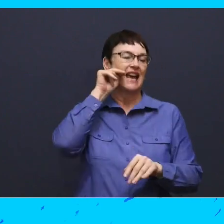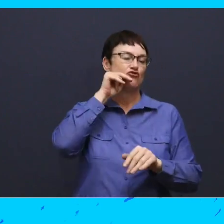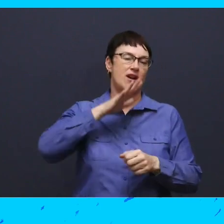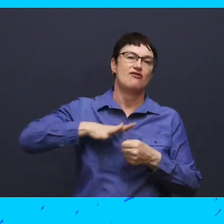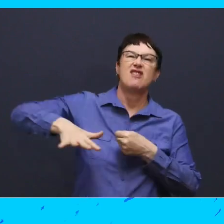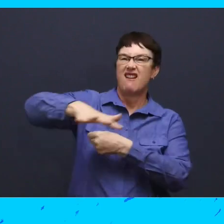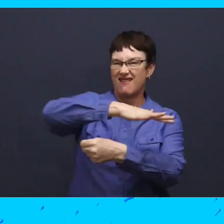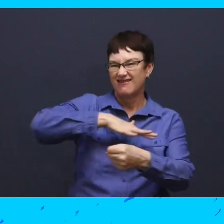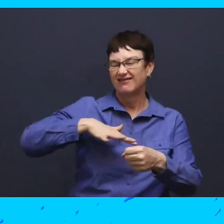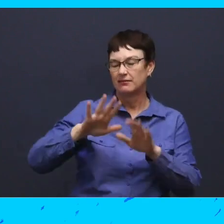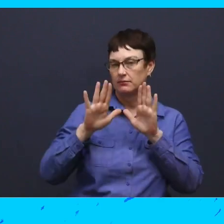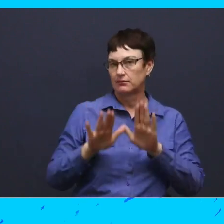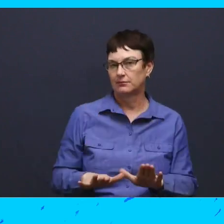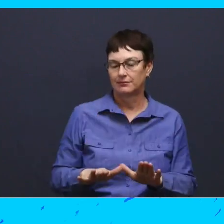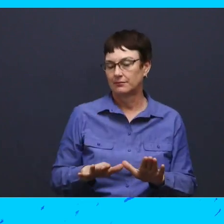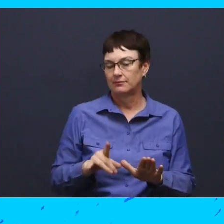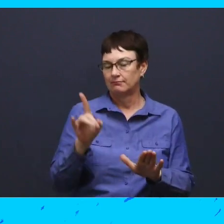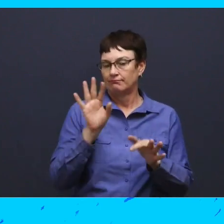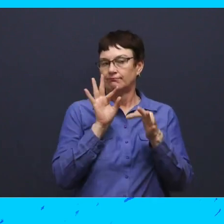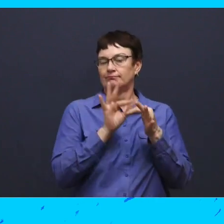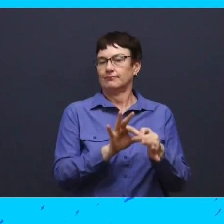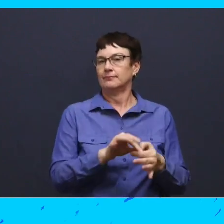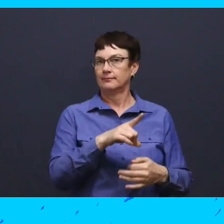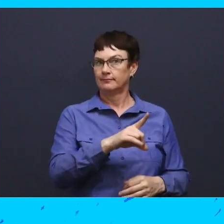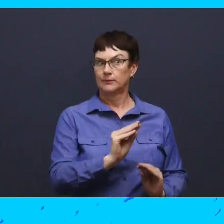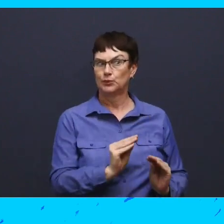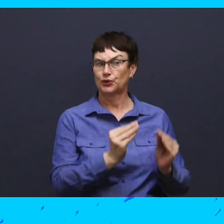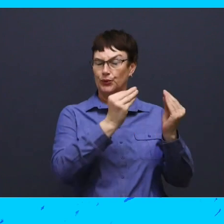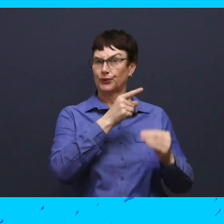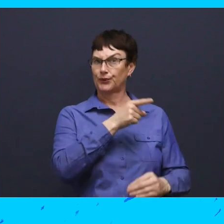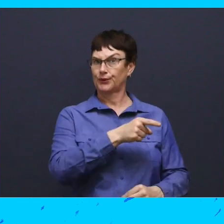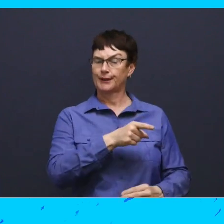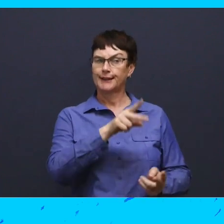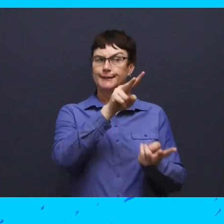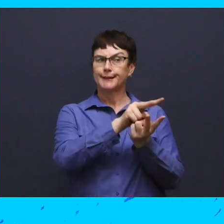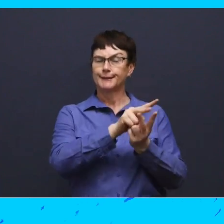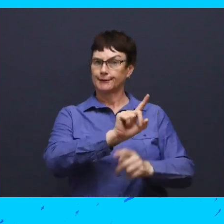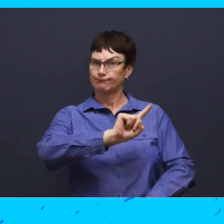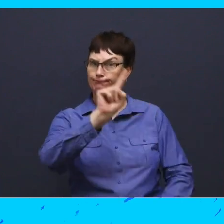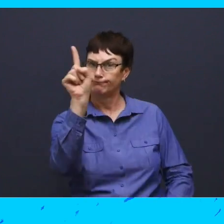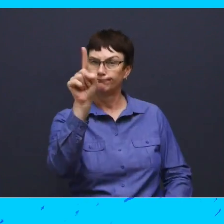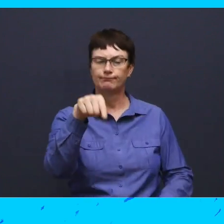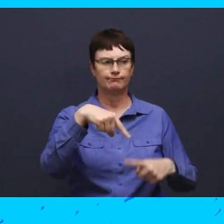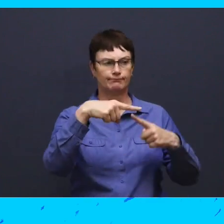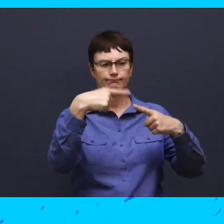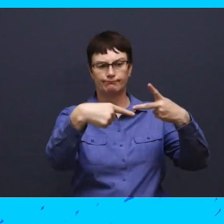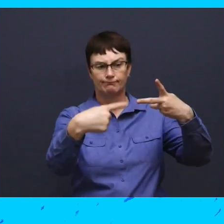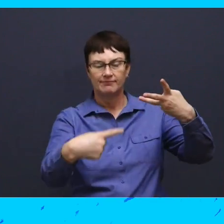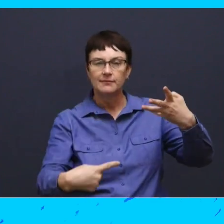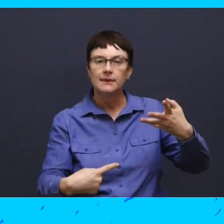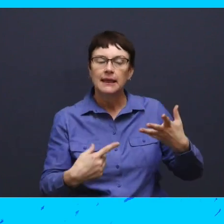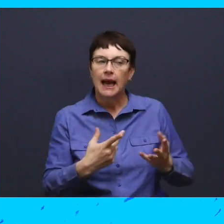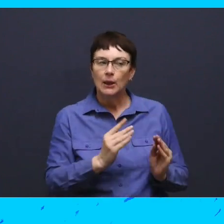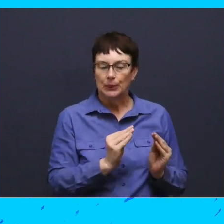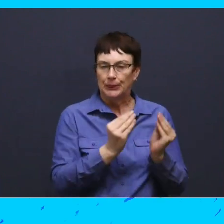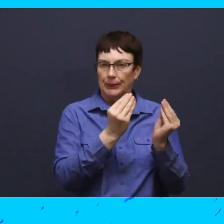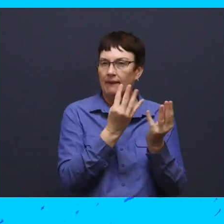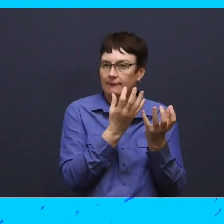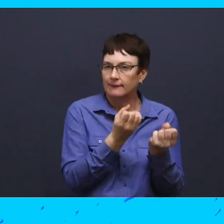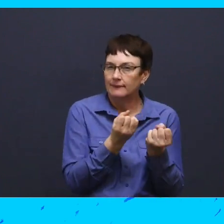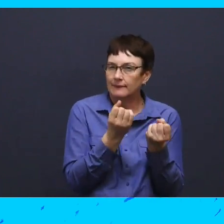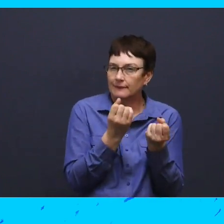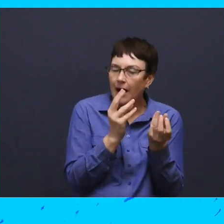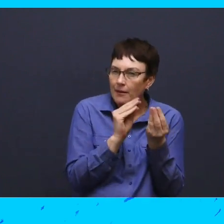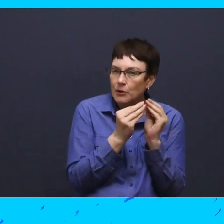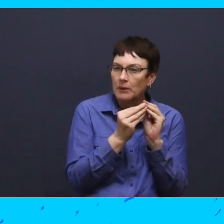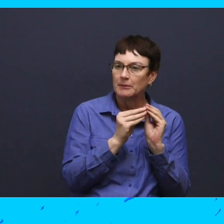culturels, ce qui peut empêcher et créer des biais par rapport aux accès au